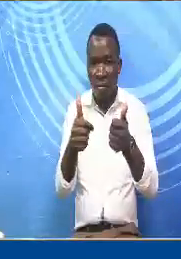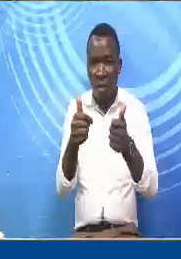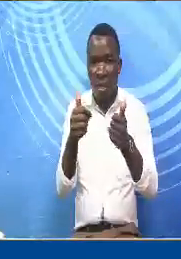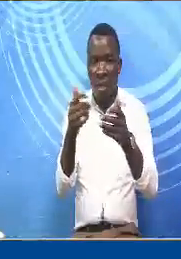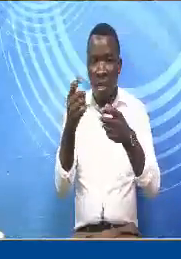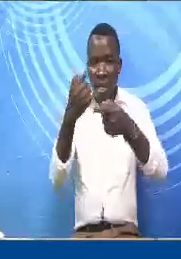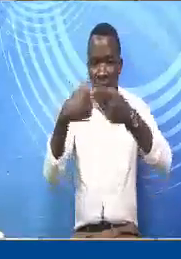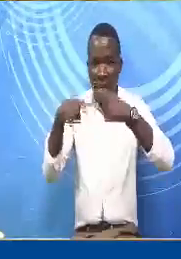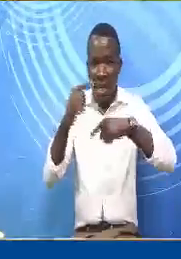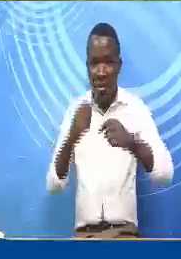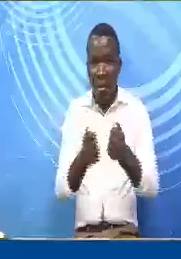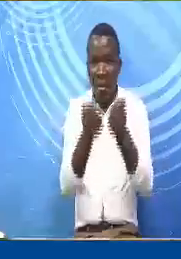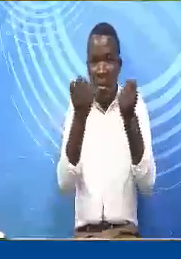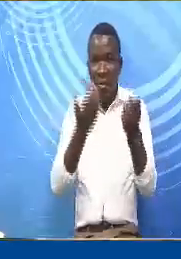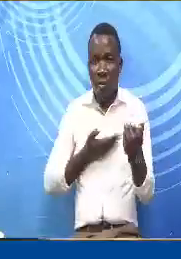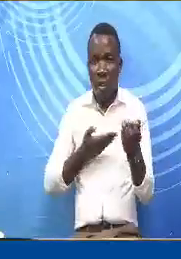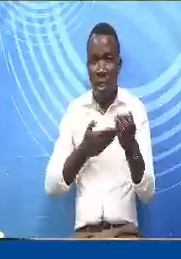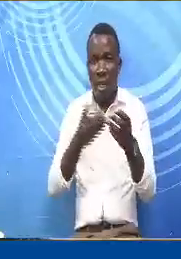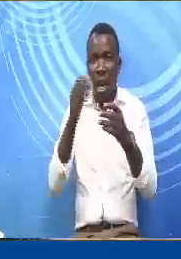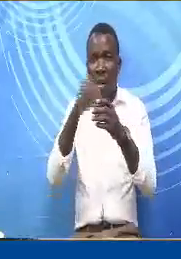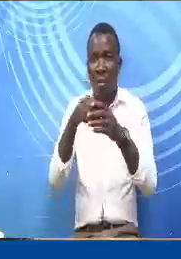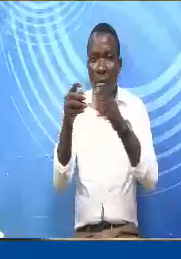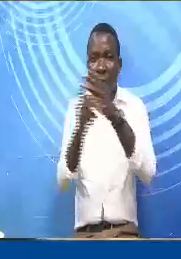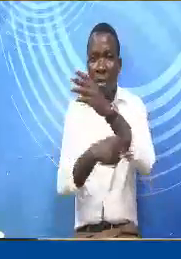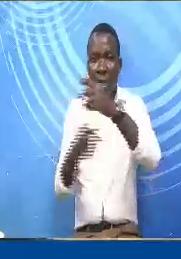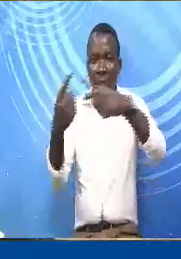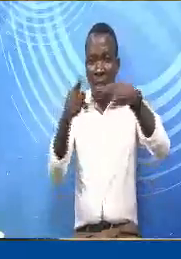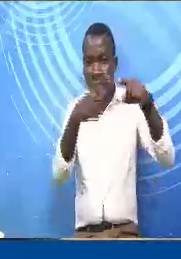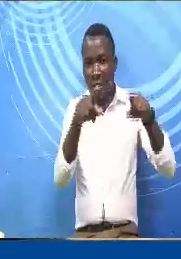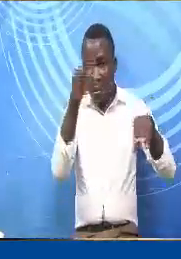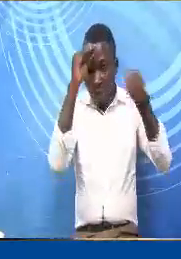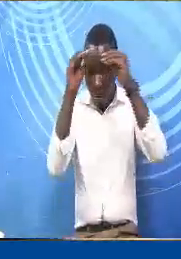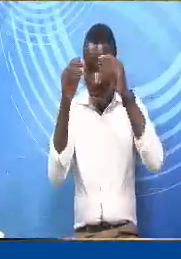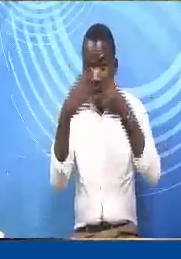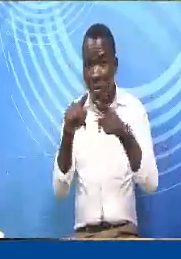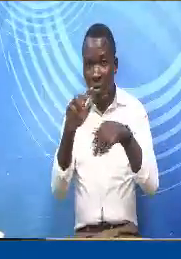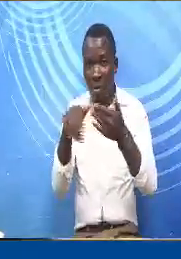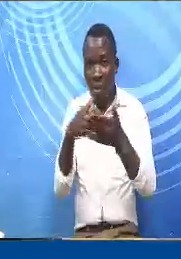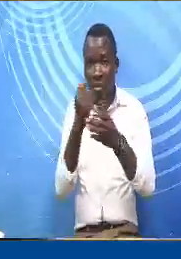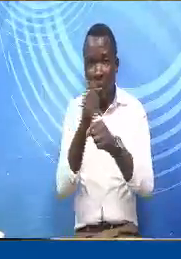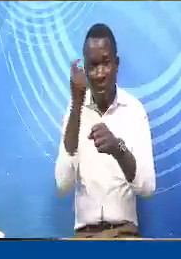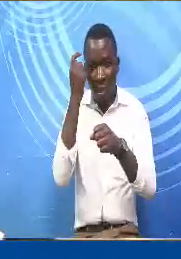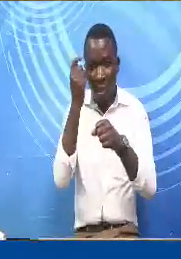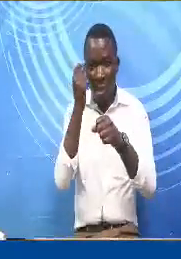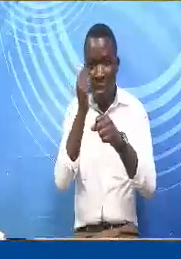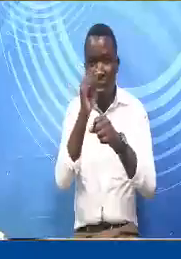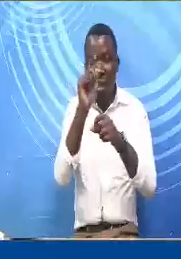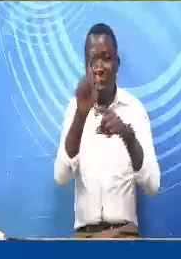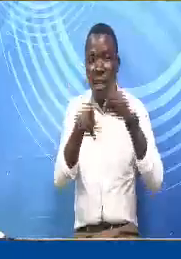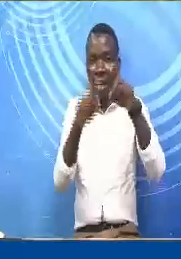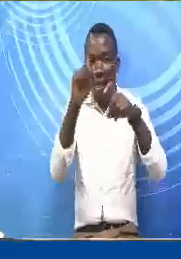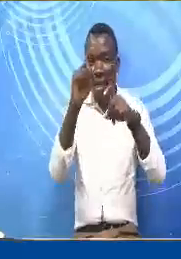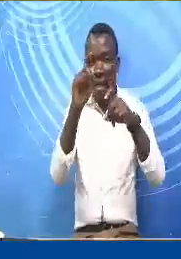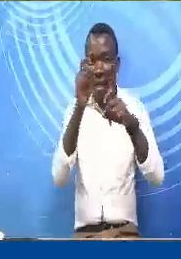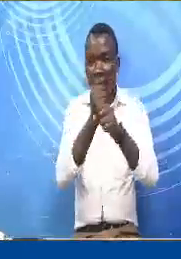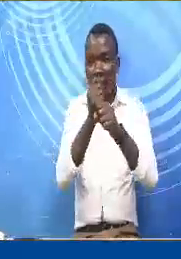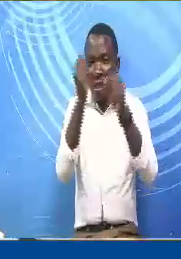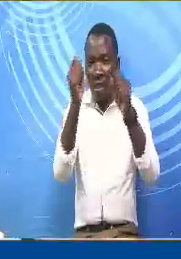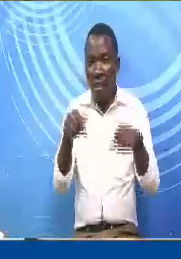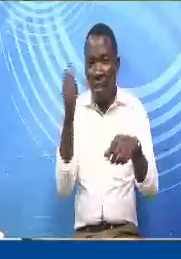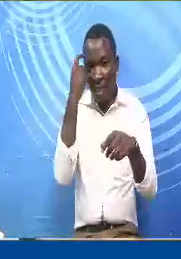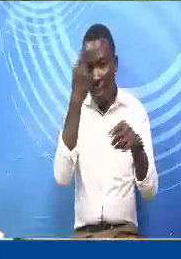turi kwiga, ni uko abandi bari mu ntara bari kwiga, kandi twese tuzakora icya leta kimwe. Ukibaza se twigiye tuzakavuranya ngo tubafate tugeze aho bageze ni